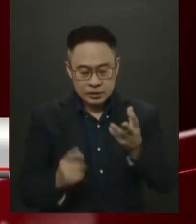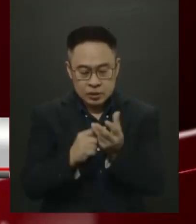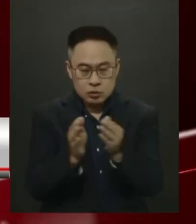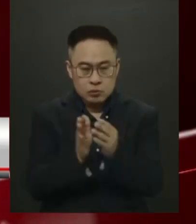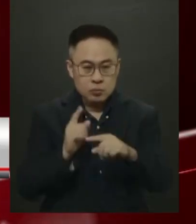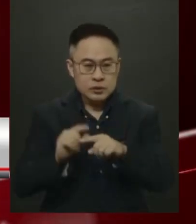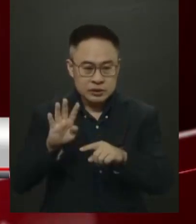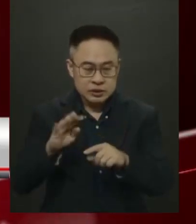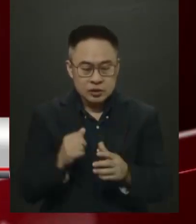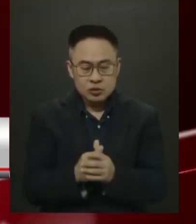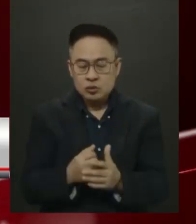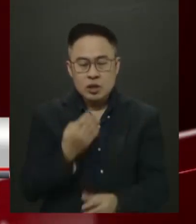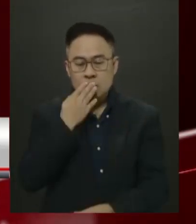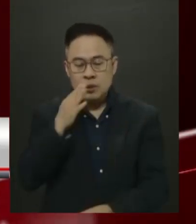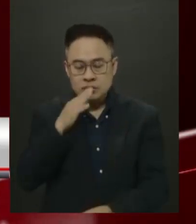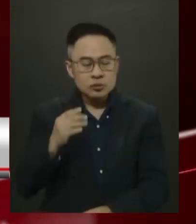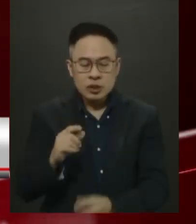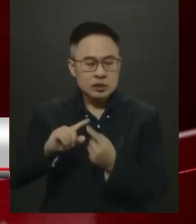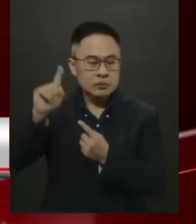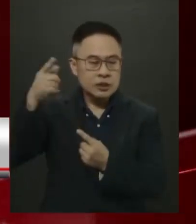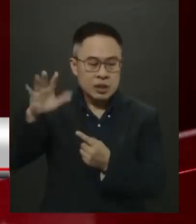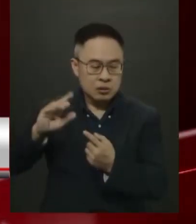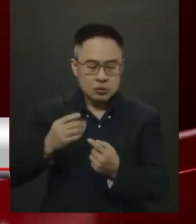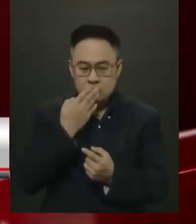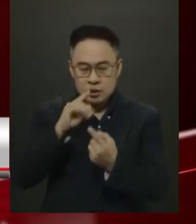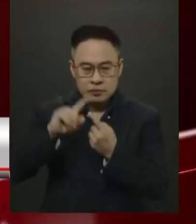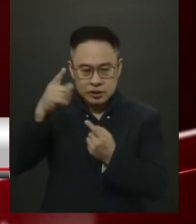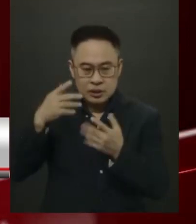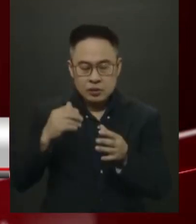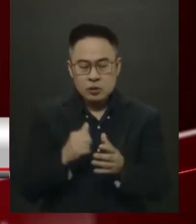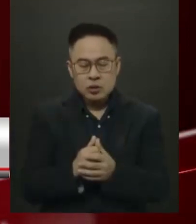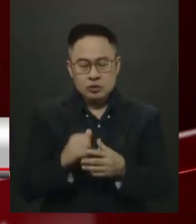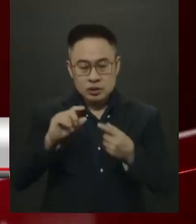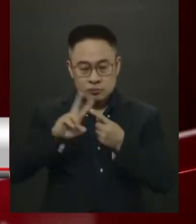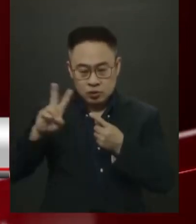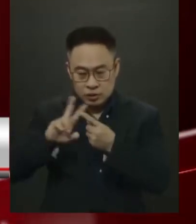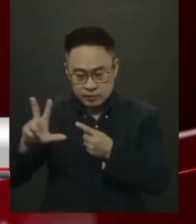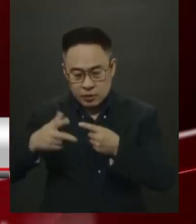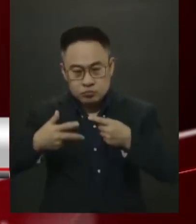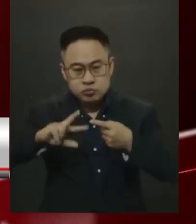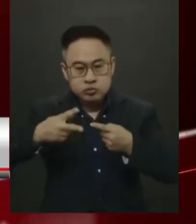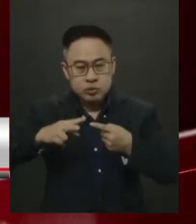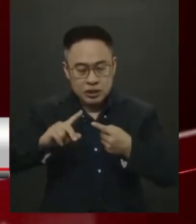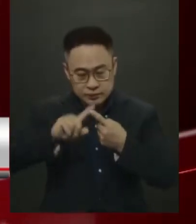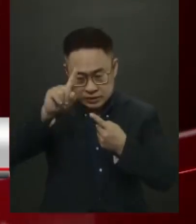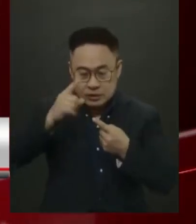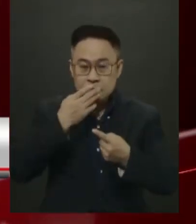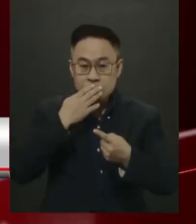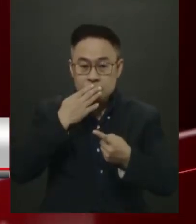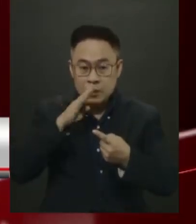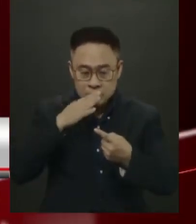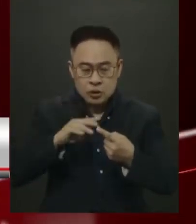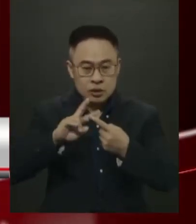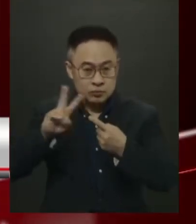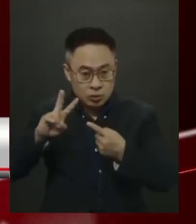ยู่นะ ก็สู้ไม่ได้จริงๆแม้ว่าเรายังไม่ได้เจอกันนะครับแต่ว่าเราก็อาจจะแย่งกันเข้าที่2หรือที่3ครับเพราะว่าอันดับ3ที่ดีที่สุดเนี่ยก็จะได้เข้ารอบด้วย